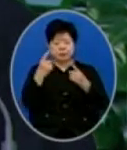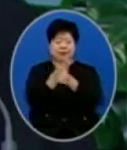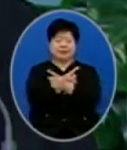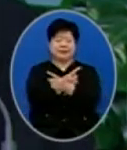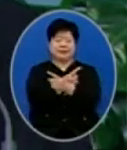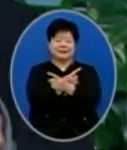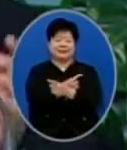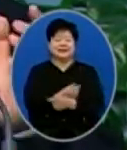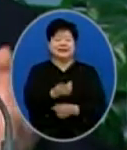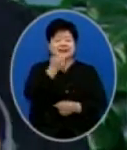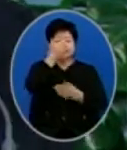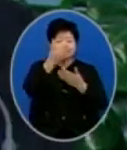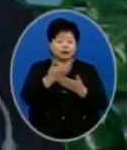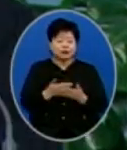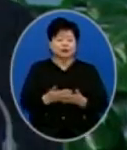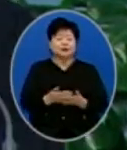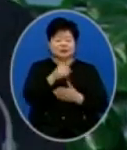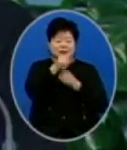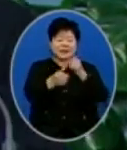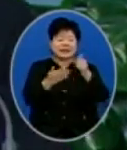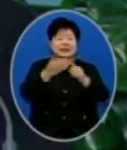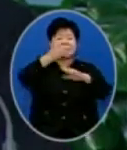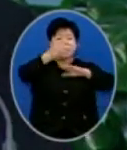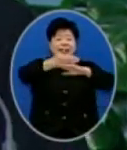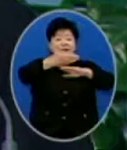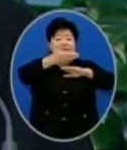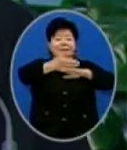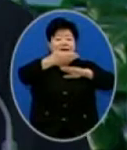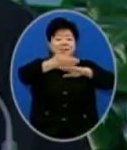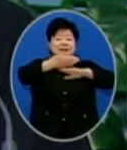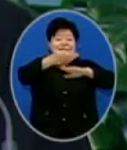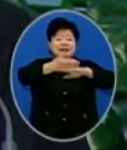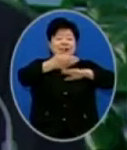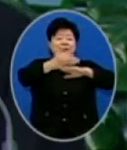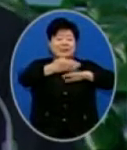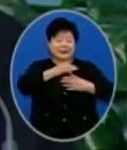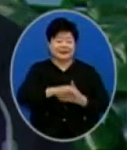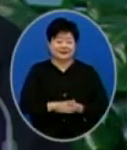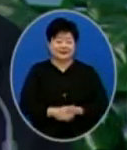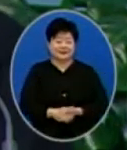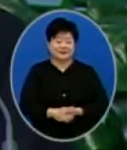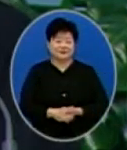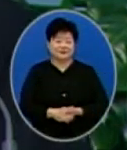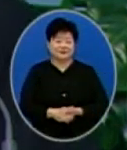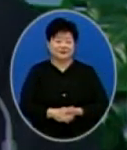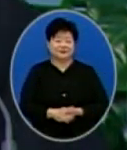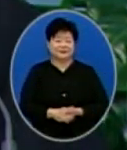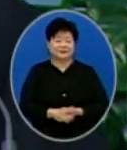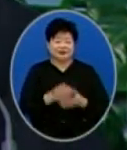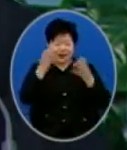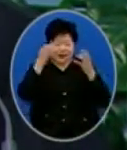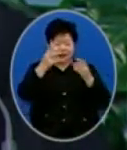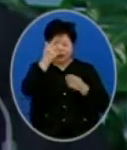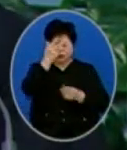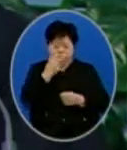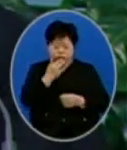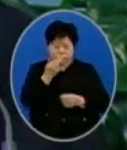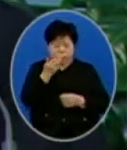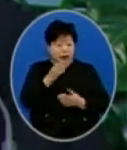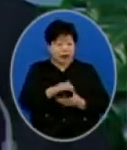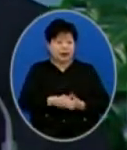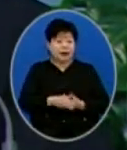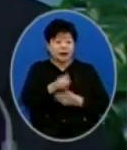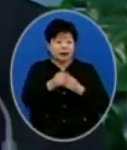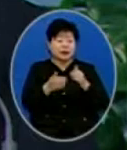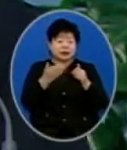변화되어서 생명을 준 하나님께 감사합니다 감사합니다 감사합니다 감사합니다 아이가 비록 앞을 보지 못하지만